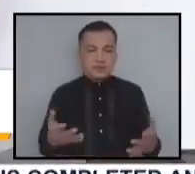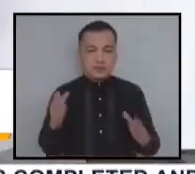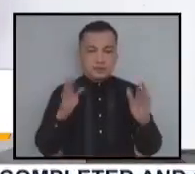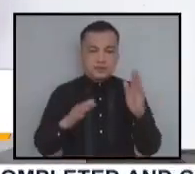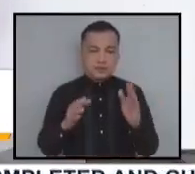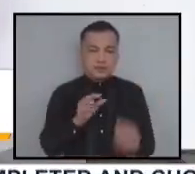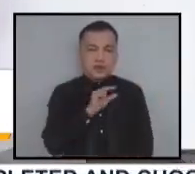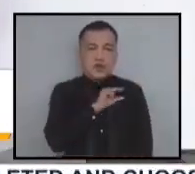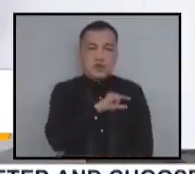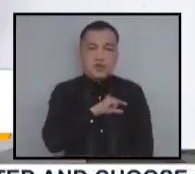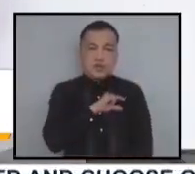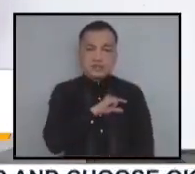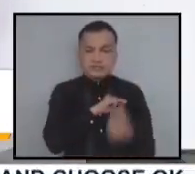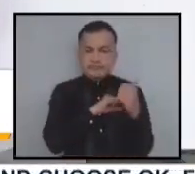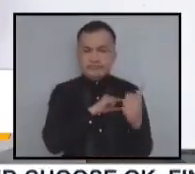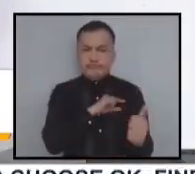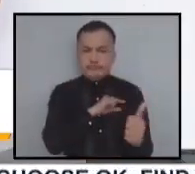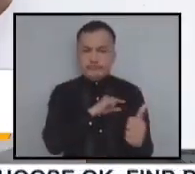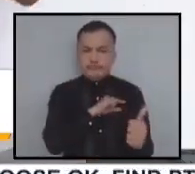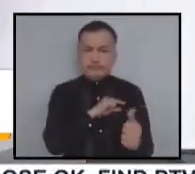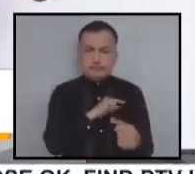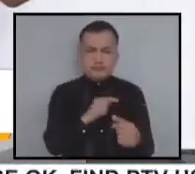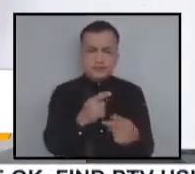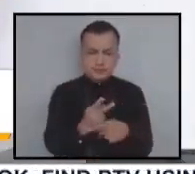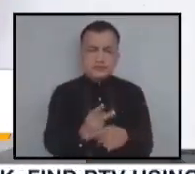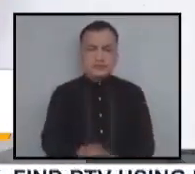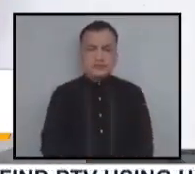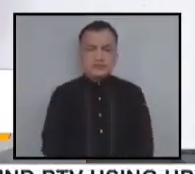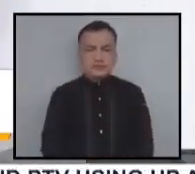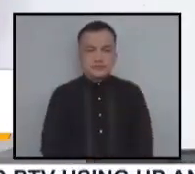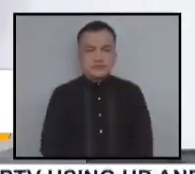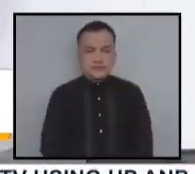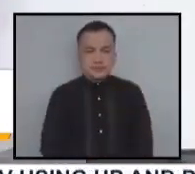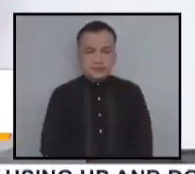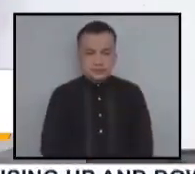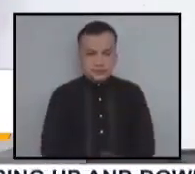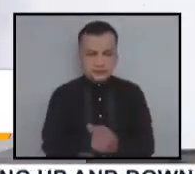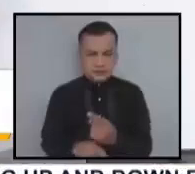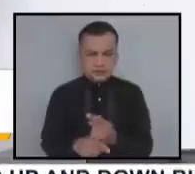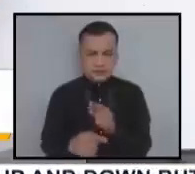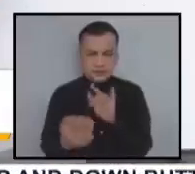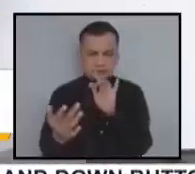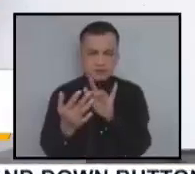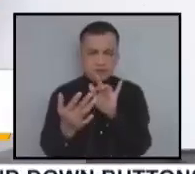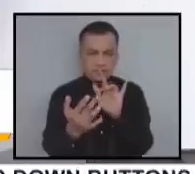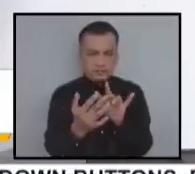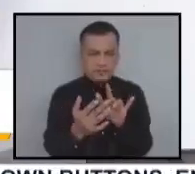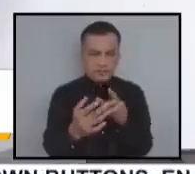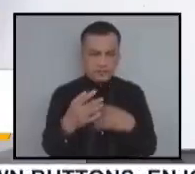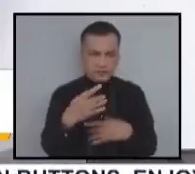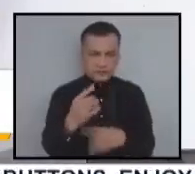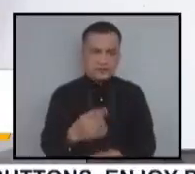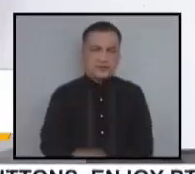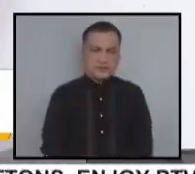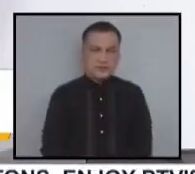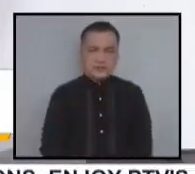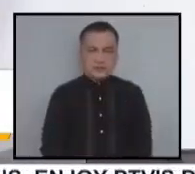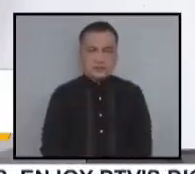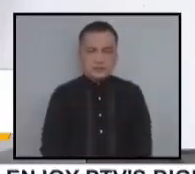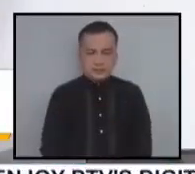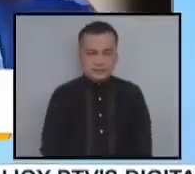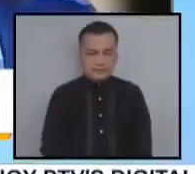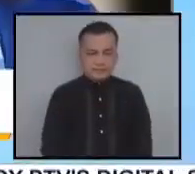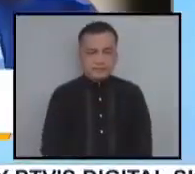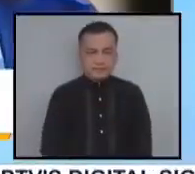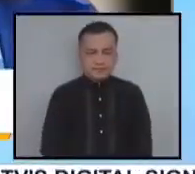mga produkto. Correct. Ang ano natin ay yung pag-connect, ano? Pag-connect sa mga interesado. Sa mga nangangailangan itong mga products ito. So,